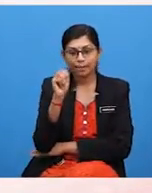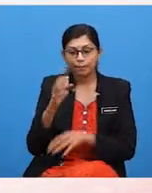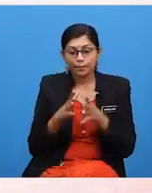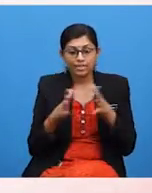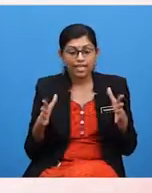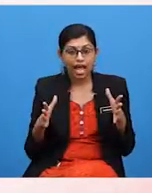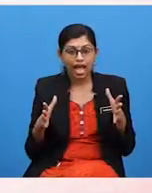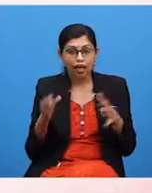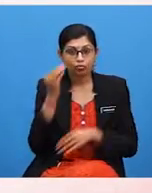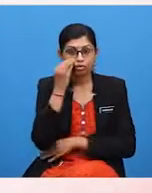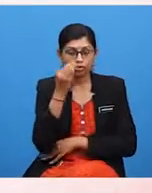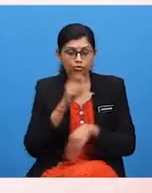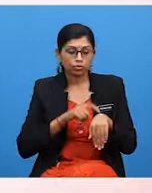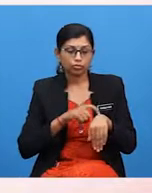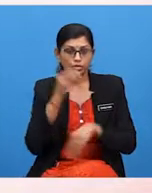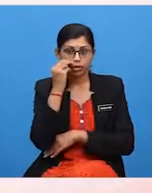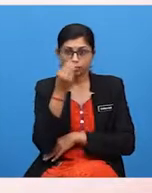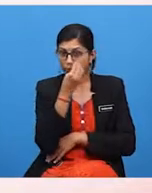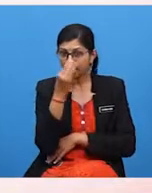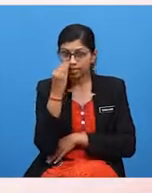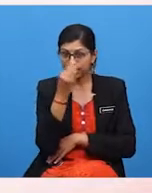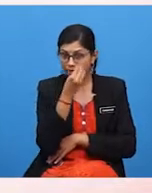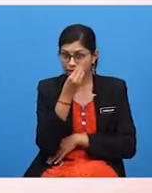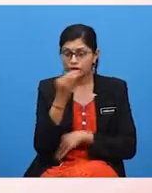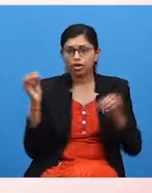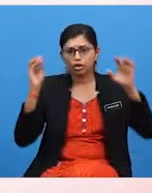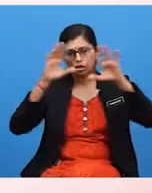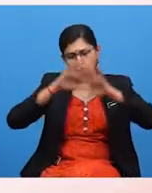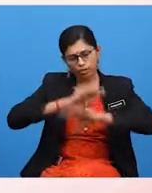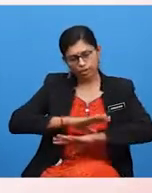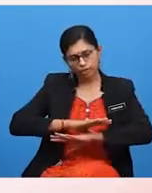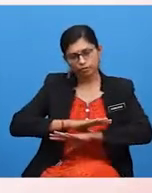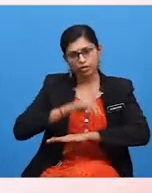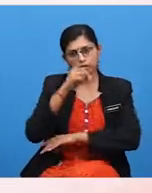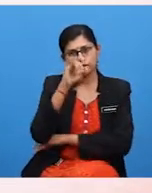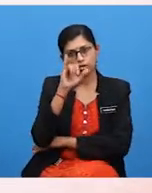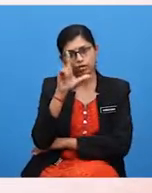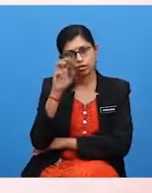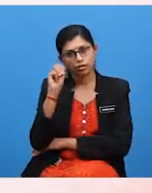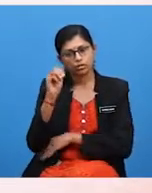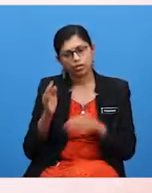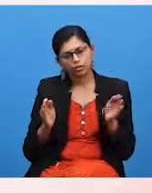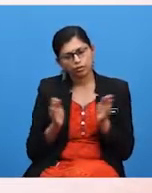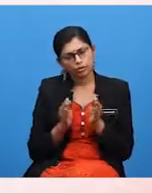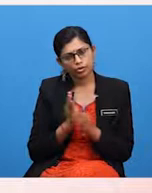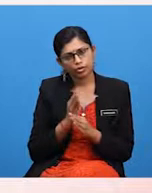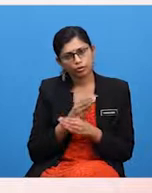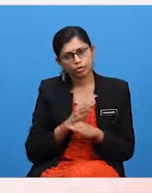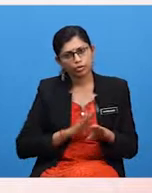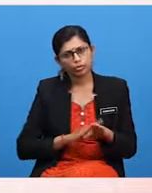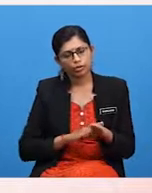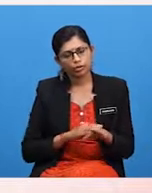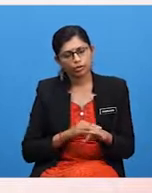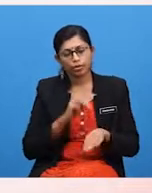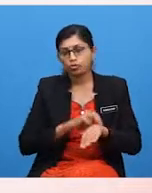manakala gelang gelap yang terdiri daripada xilem kecil dibentuk pada musim